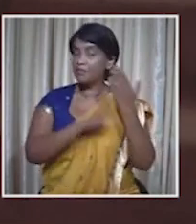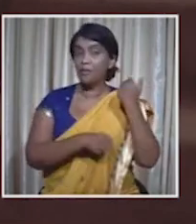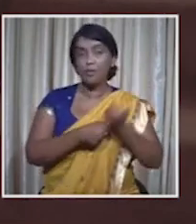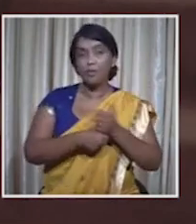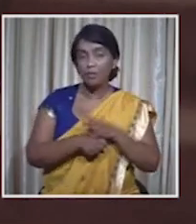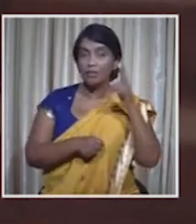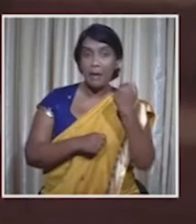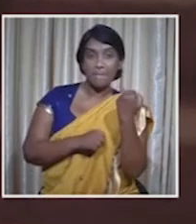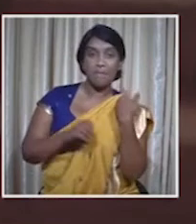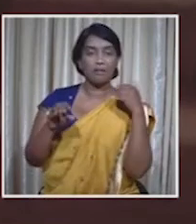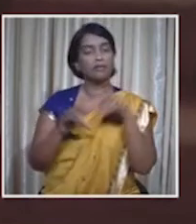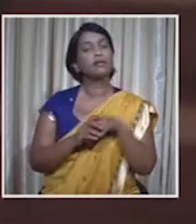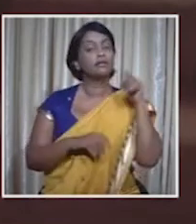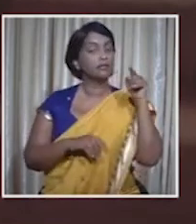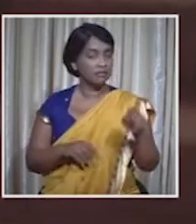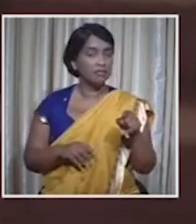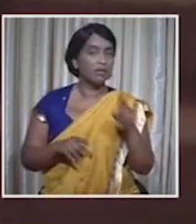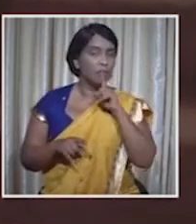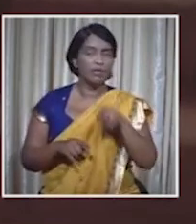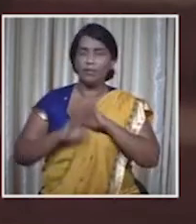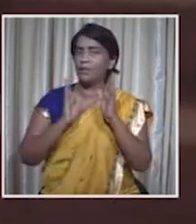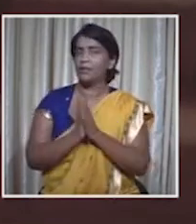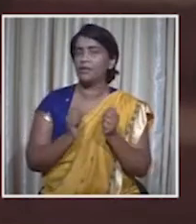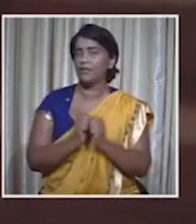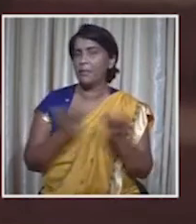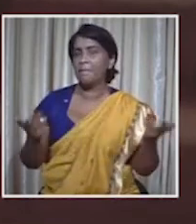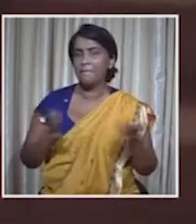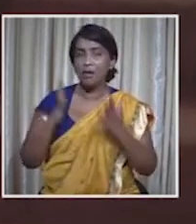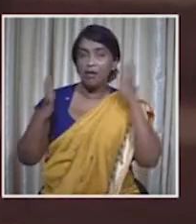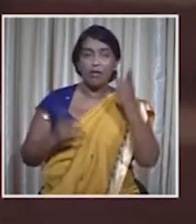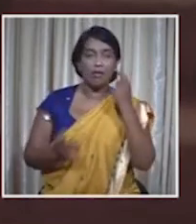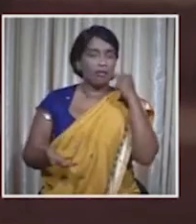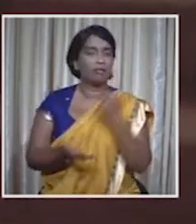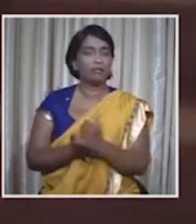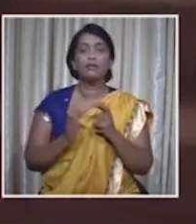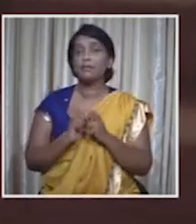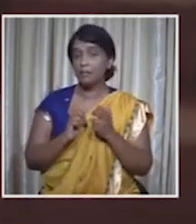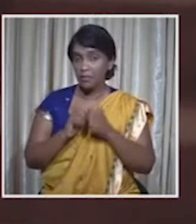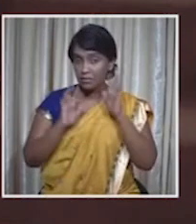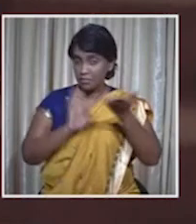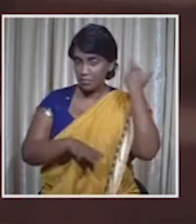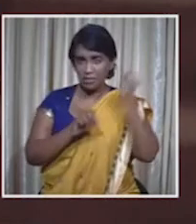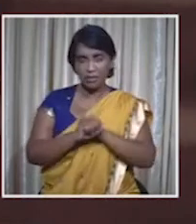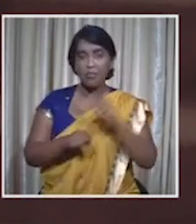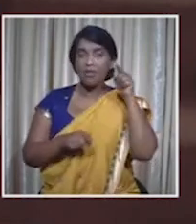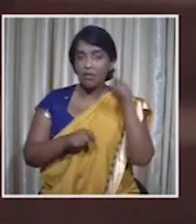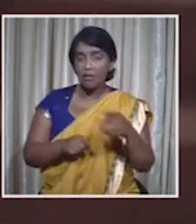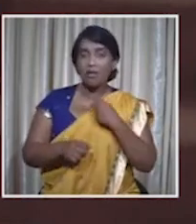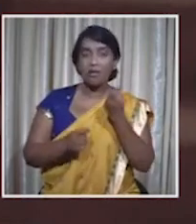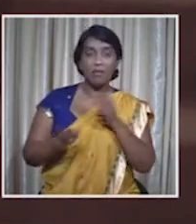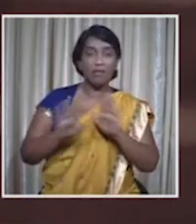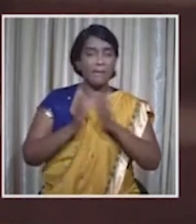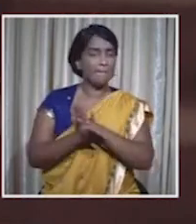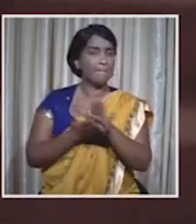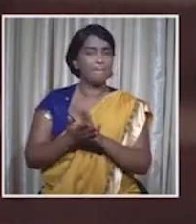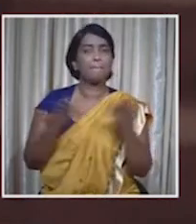ඔබතුමාලාගේ කාලේ කොවිඩ් හැදුනා ඔබතුමාලා බලේ හිටියා නම් ඔබතුමාලාට මේ කිසි දෙයක් නැතුව ලෝක ආර්ථික අර්බුදයක් නැතුව තියෙද්දි තමුන්නාස්සලා